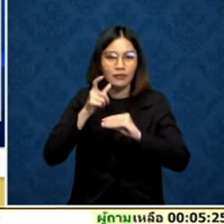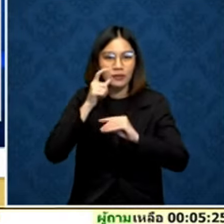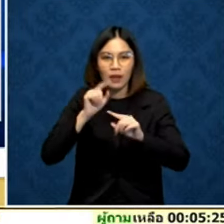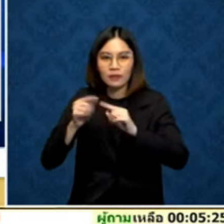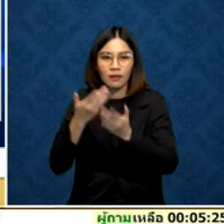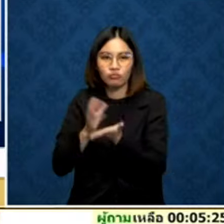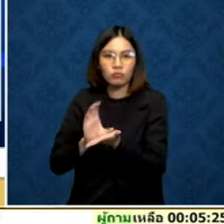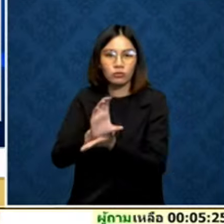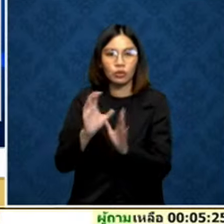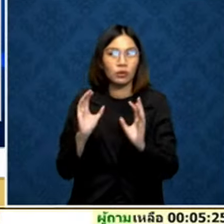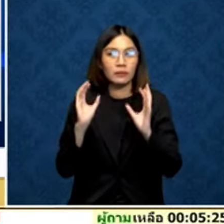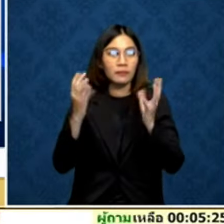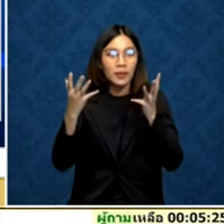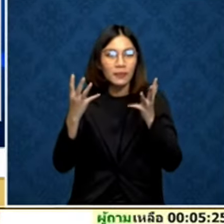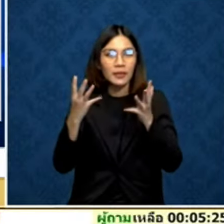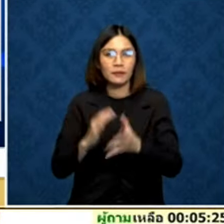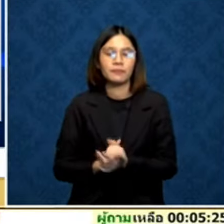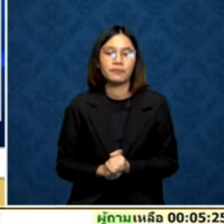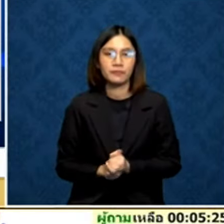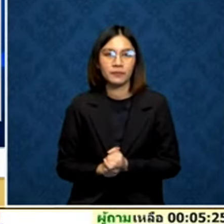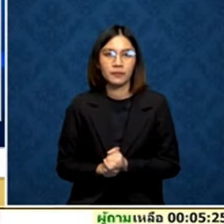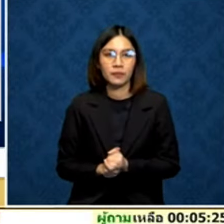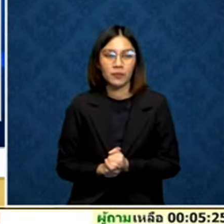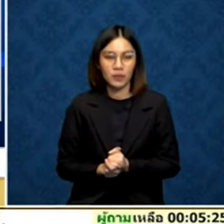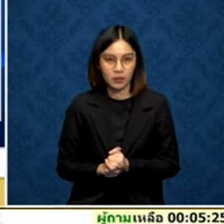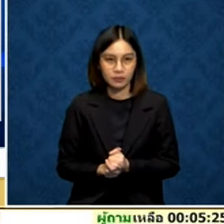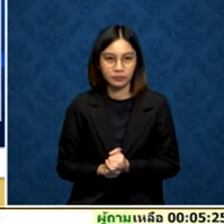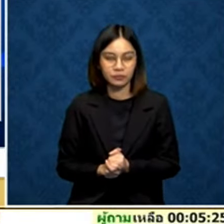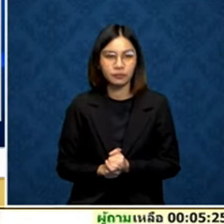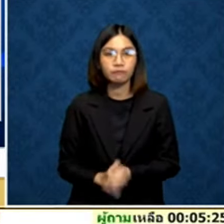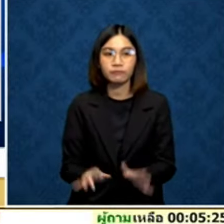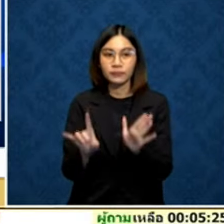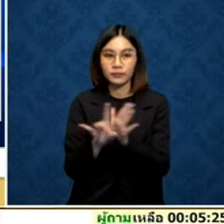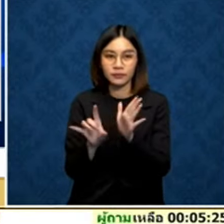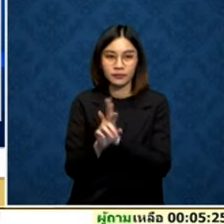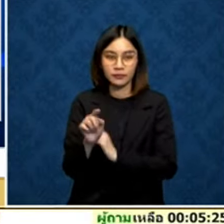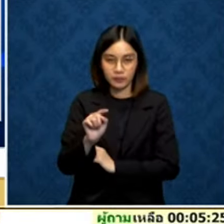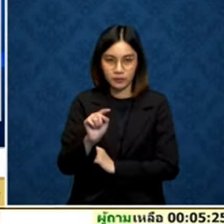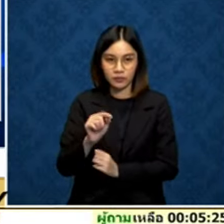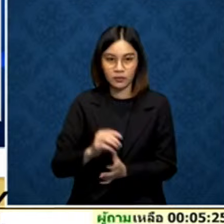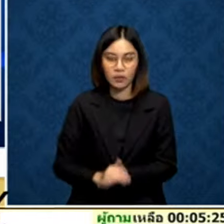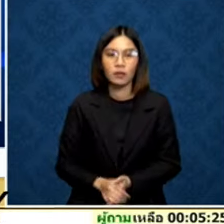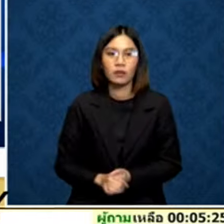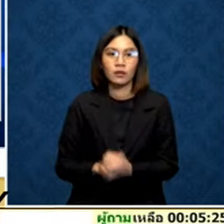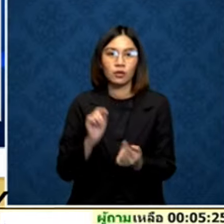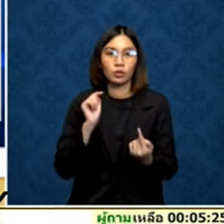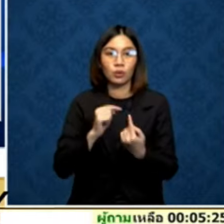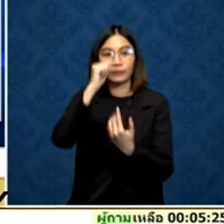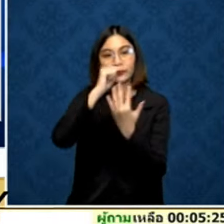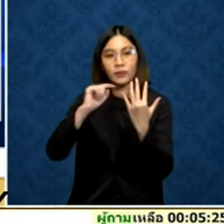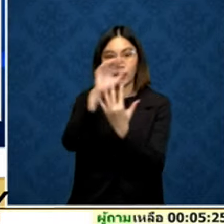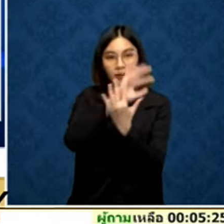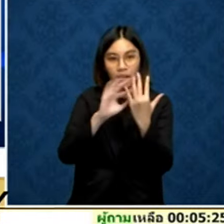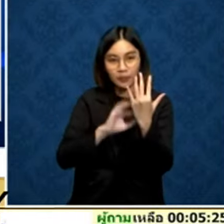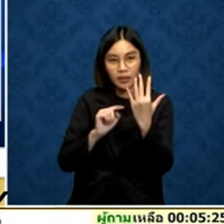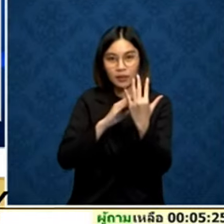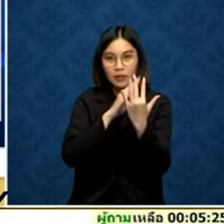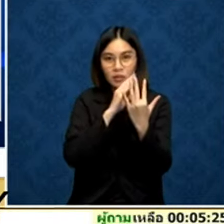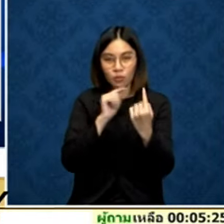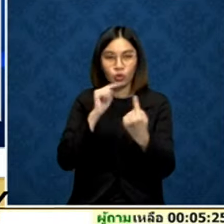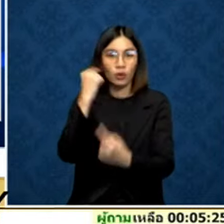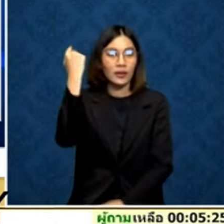ทุนอินฟราสตรักเจอร์ที่ใหญ่ๆเลยนะครับข้อสุดท้ายนะครับก็คือการบริโภคในประเทศไทยเนี่ยครับถ้าเกิดเราตัดภาคท่อง